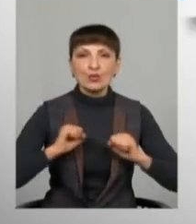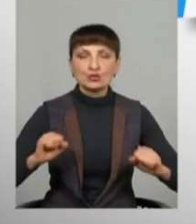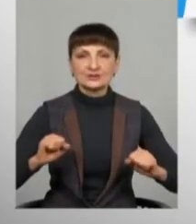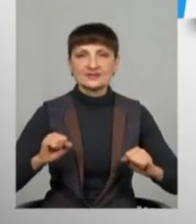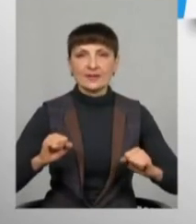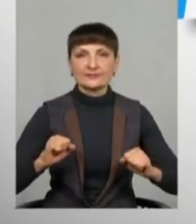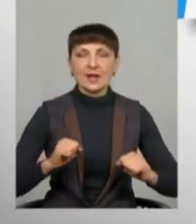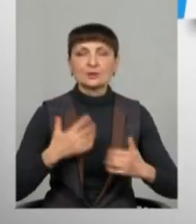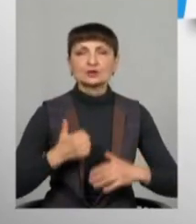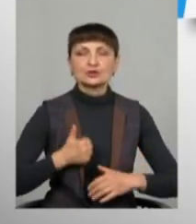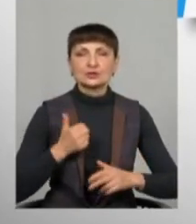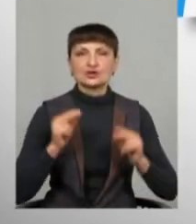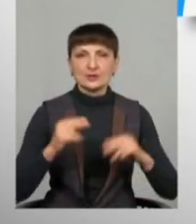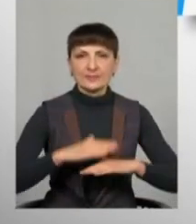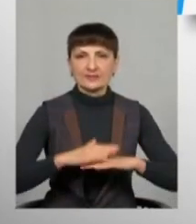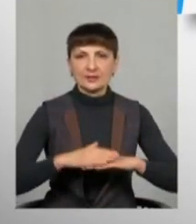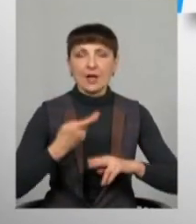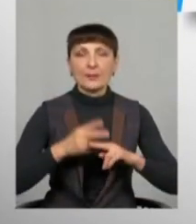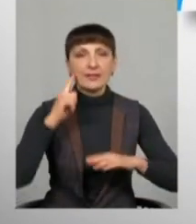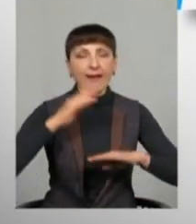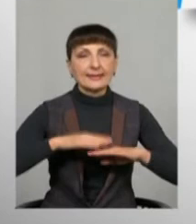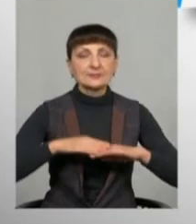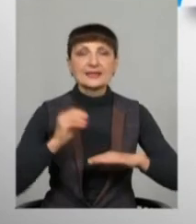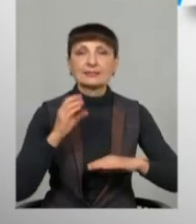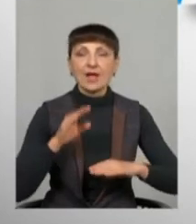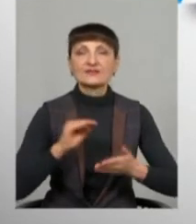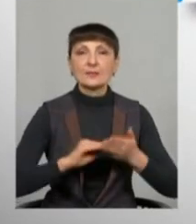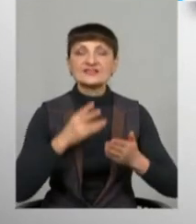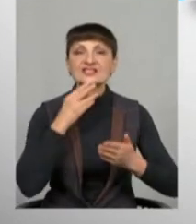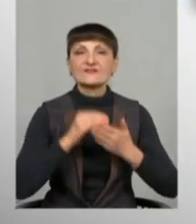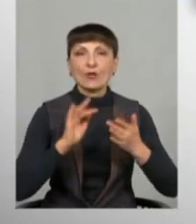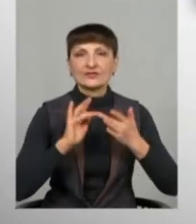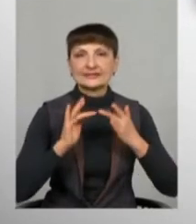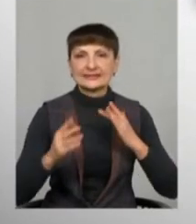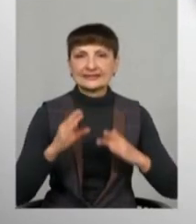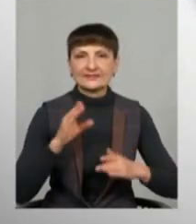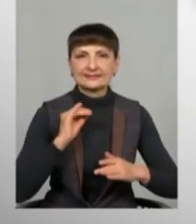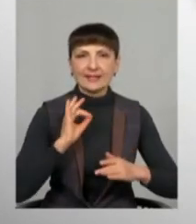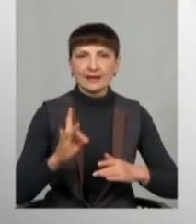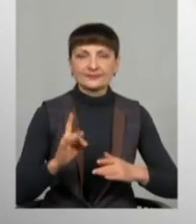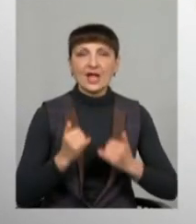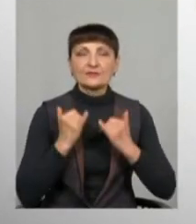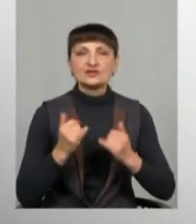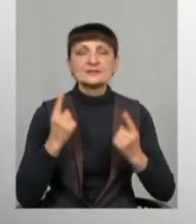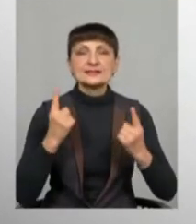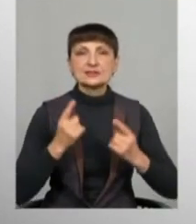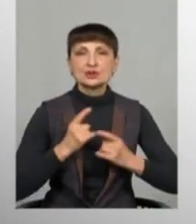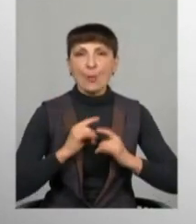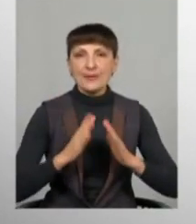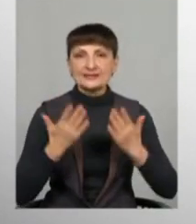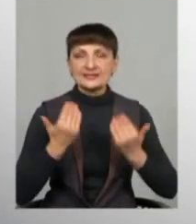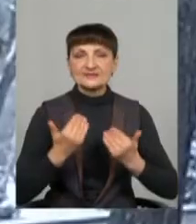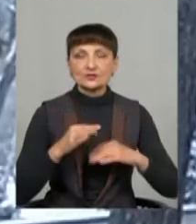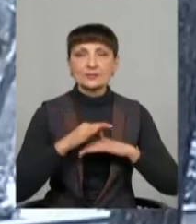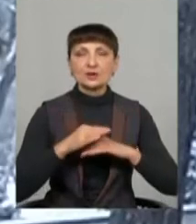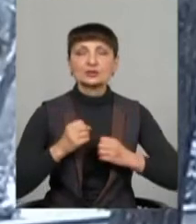отваги, доблести и чести. Об этом Аким Бахыджан Сагентаев написал на своей странице в Твиттер. В честь знакового события сегодня